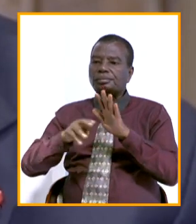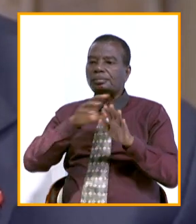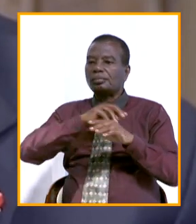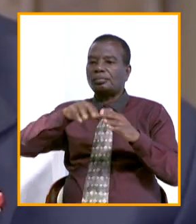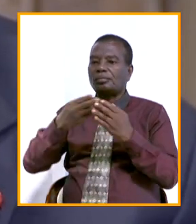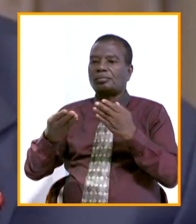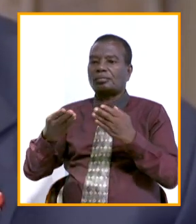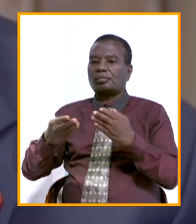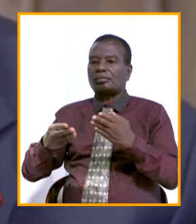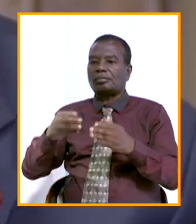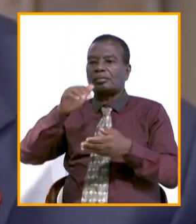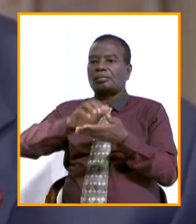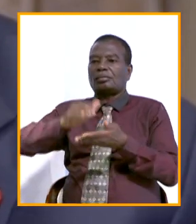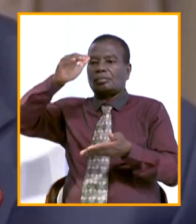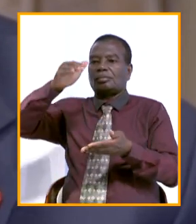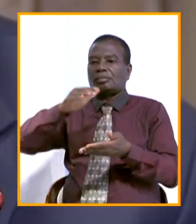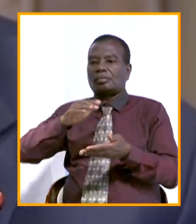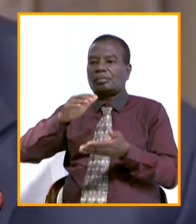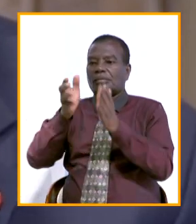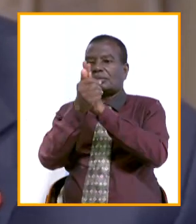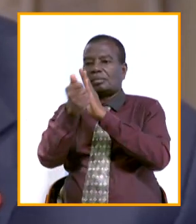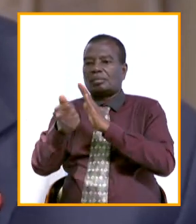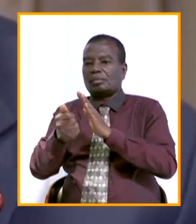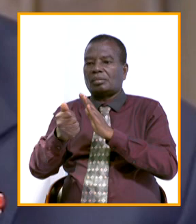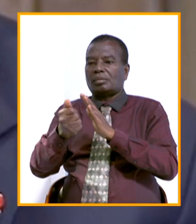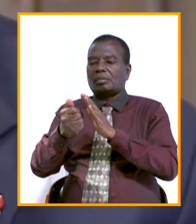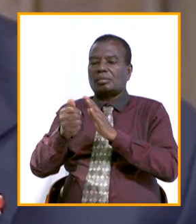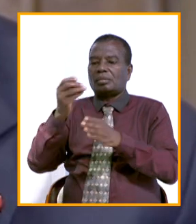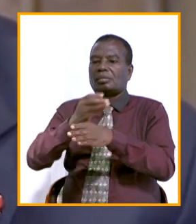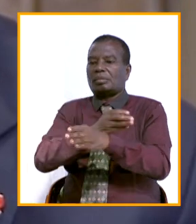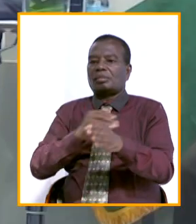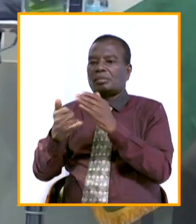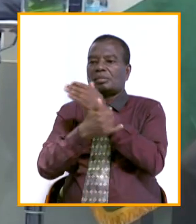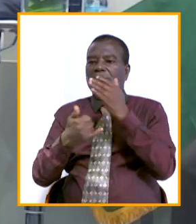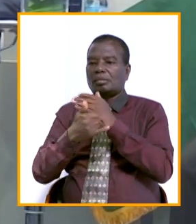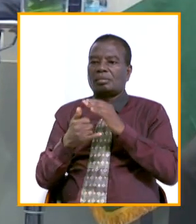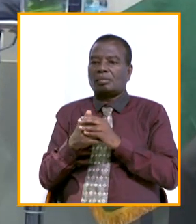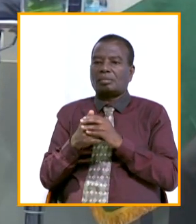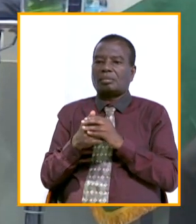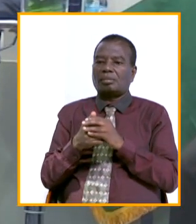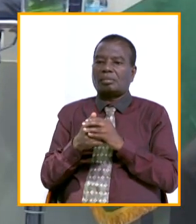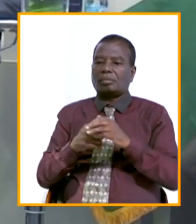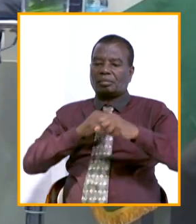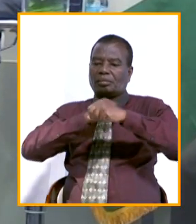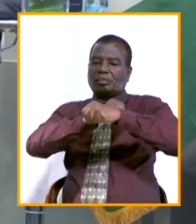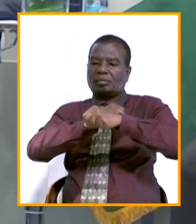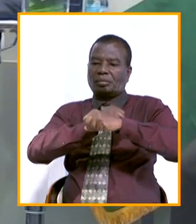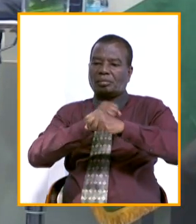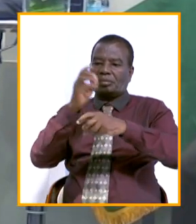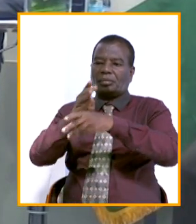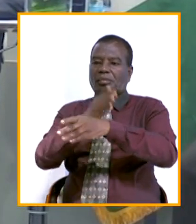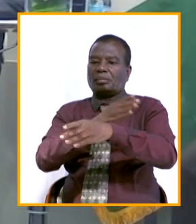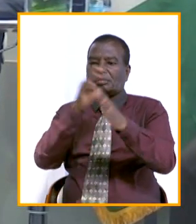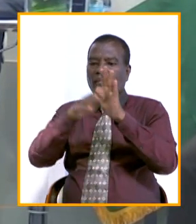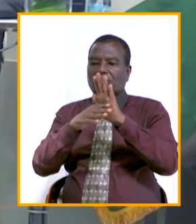façon quantitative, qualitative, le développement du pays et l'accélérer. Sécurité,